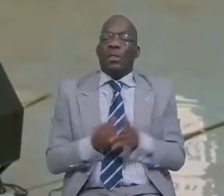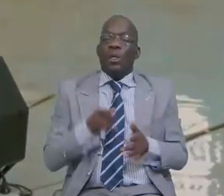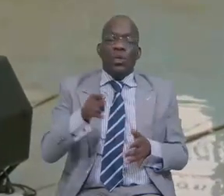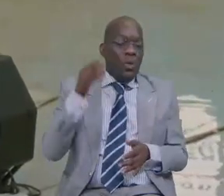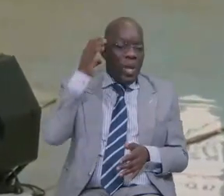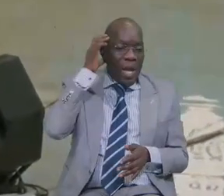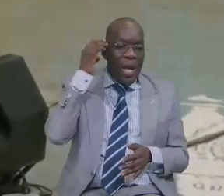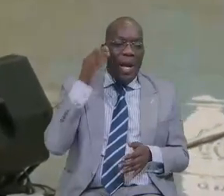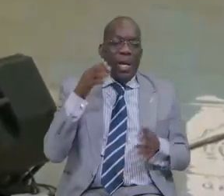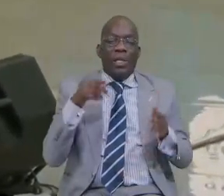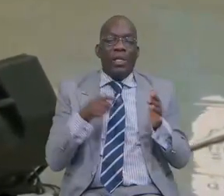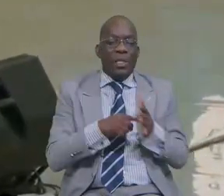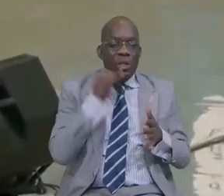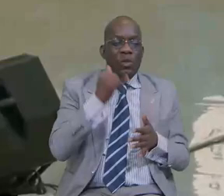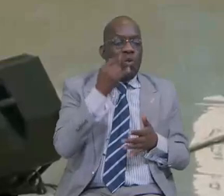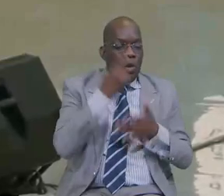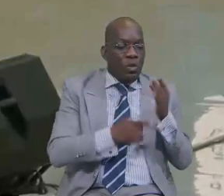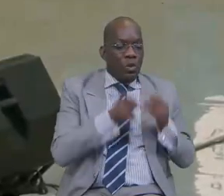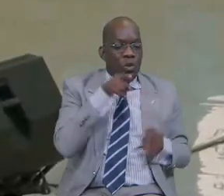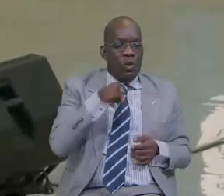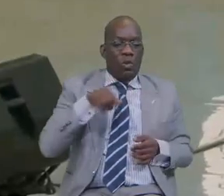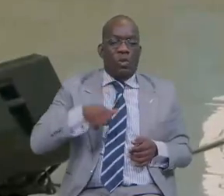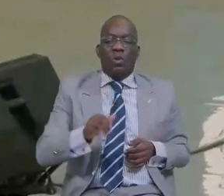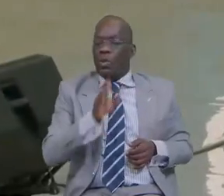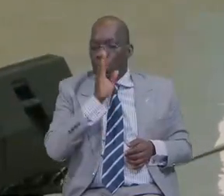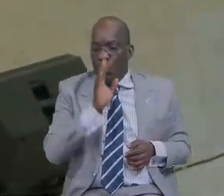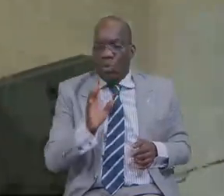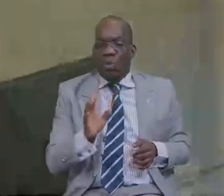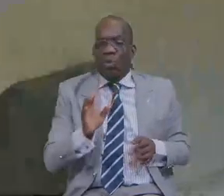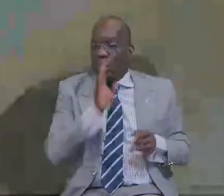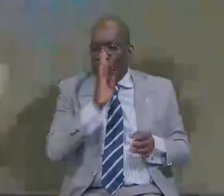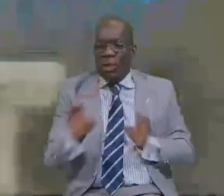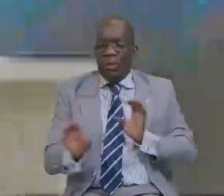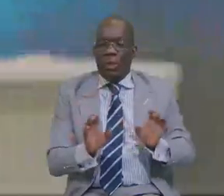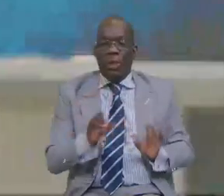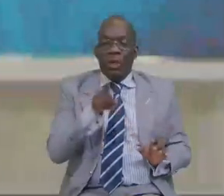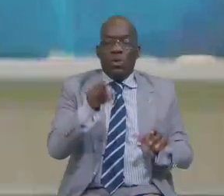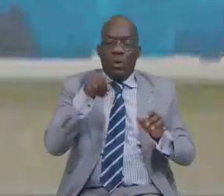que ce que tu devrais être en train de faire, ce que tu fais est bon, hein, mais